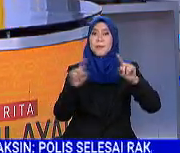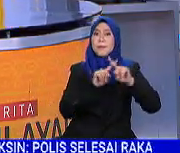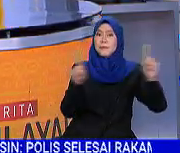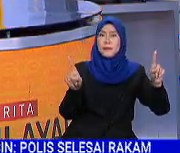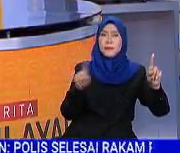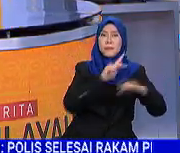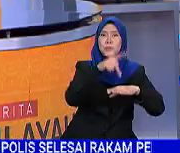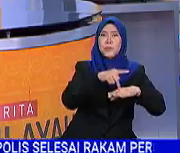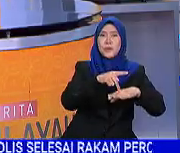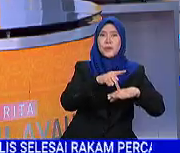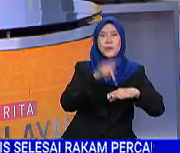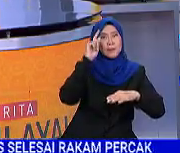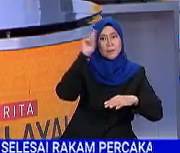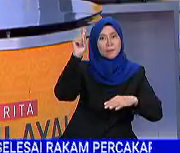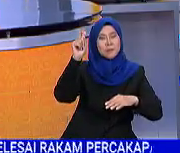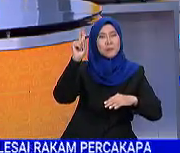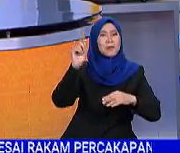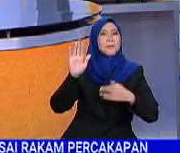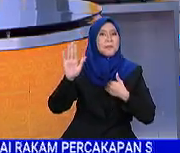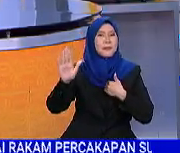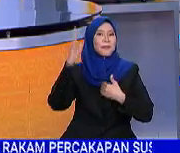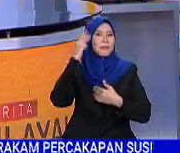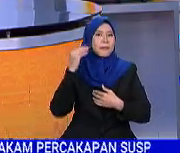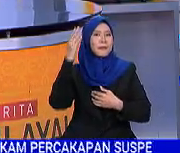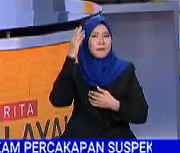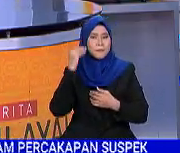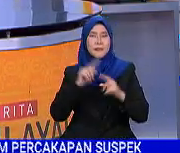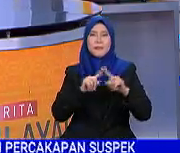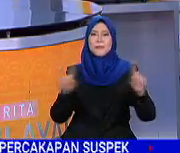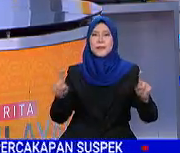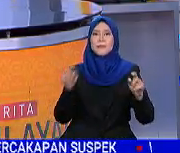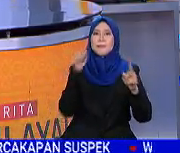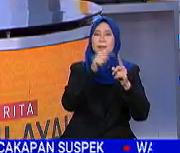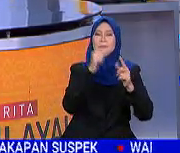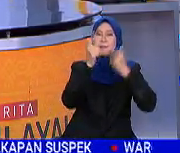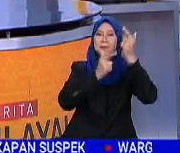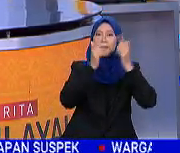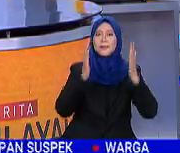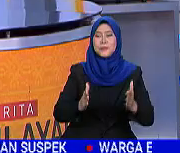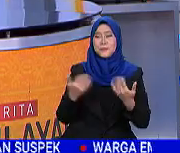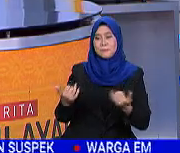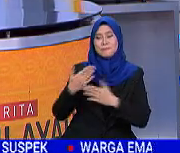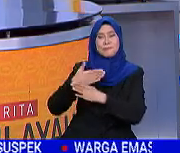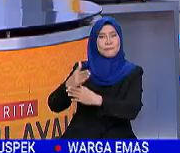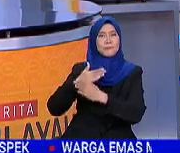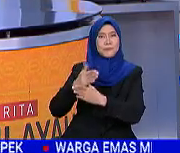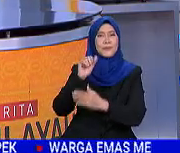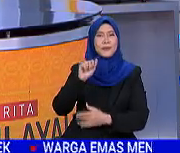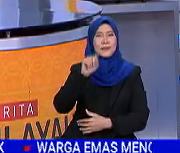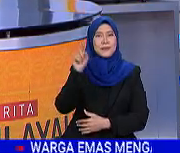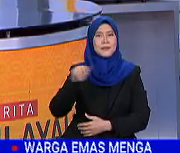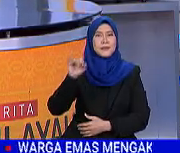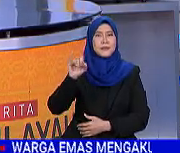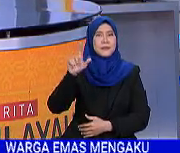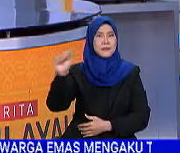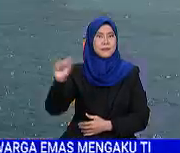di Pulau Lang Tengah Terengganu yang menjanjikan pengalaman berbeza kepada pengunjung. Ikuti perkongsian wartawan Nur Azila Madsani.